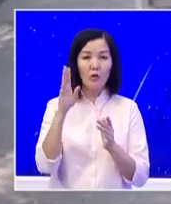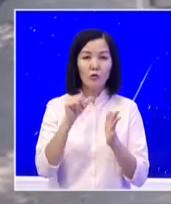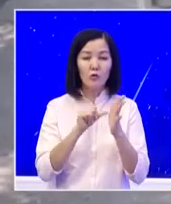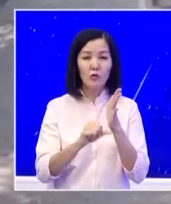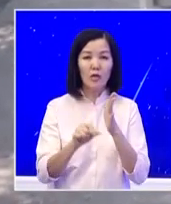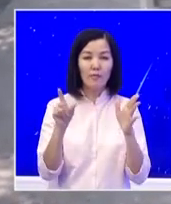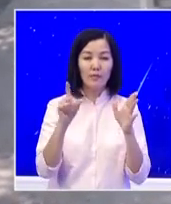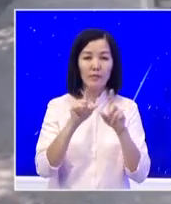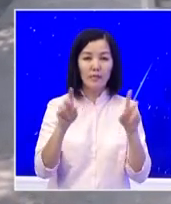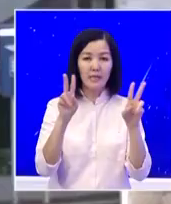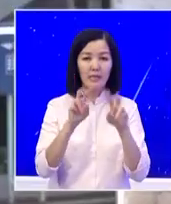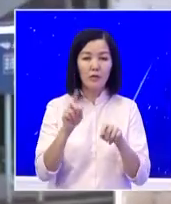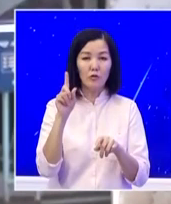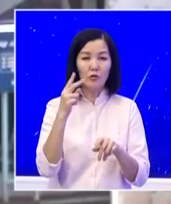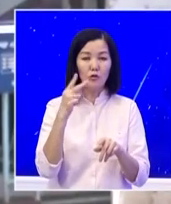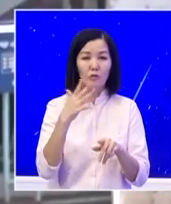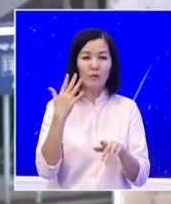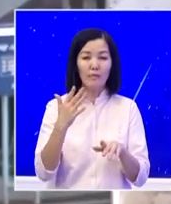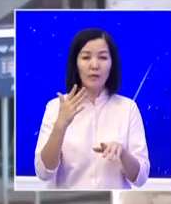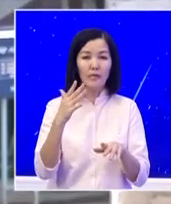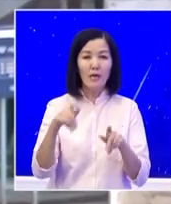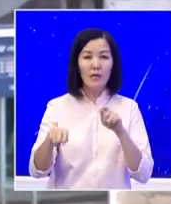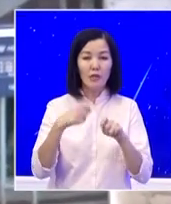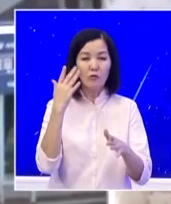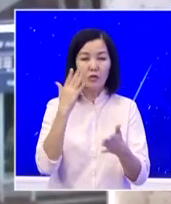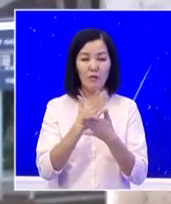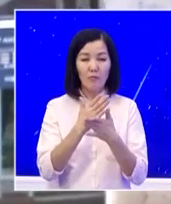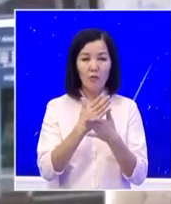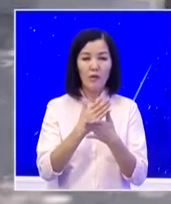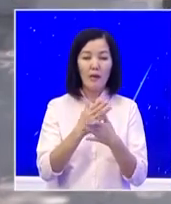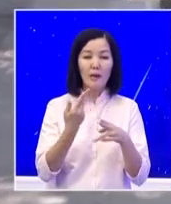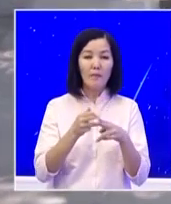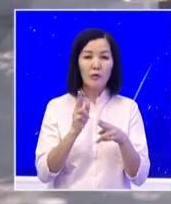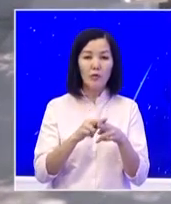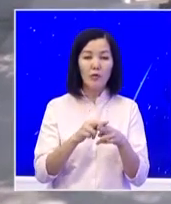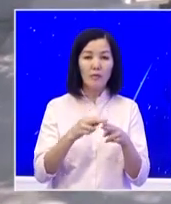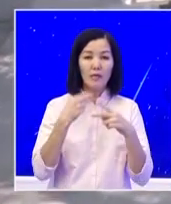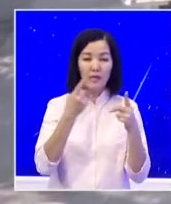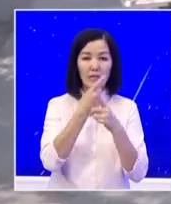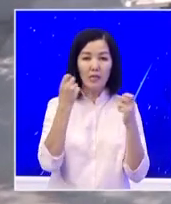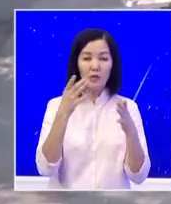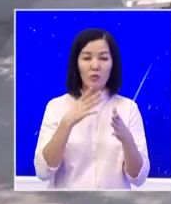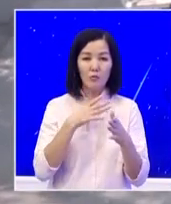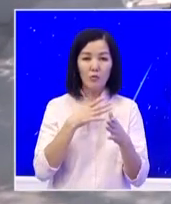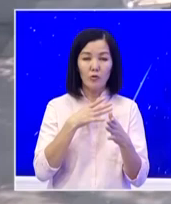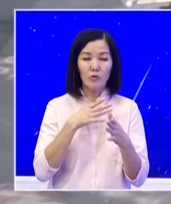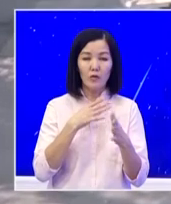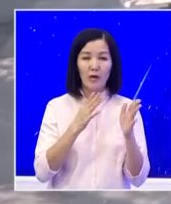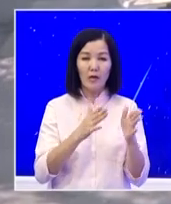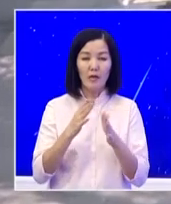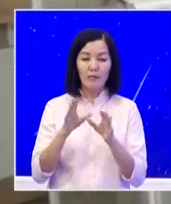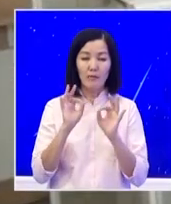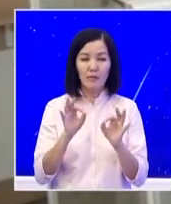тексерілді, оның ішінде 125 объектіде ереже бұзушылықтар анықталды. Біз олармен ескертулер жасап, бәрін қалпына